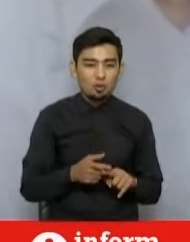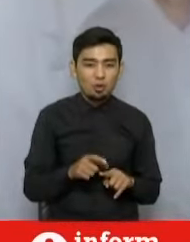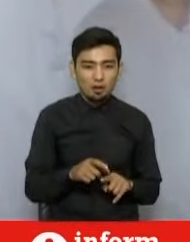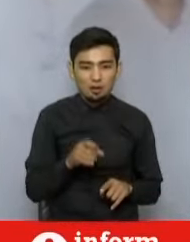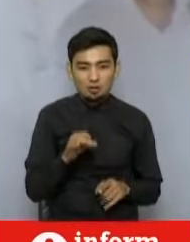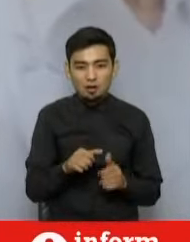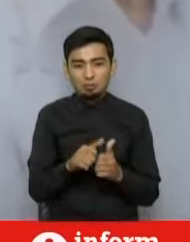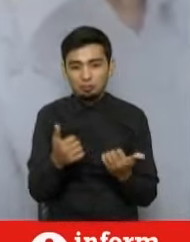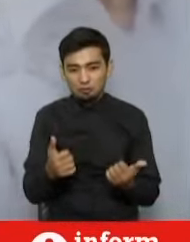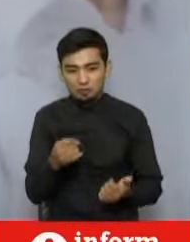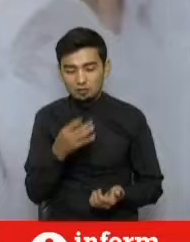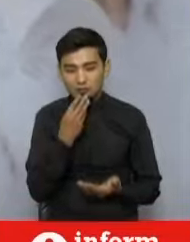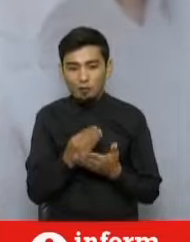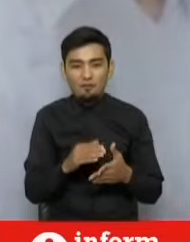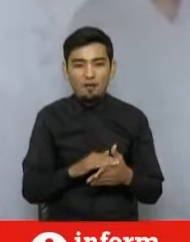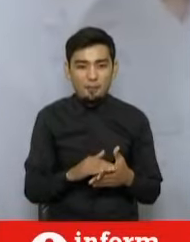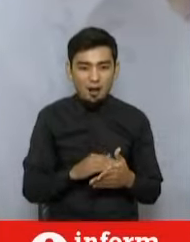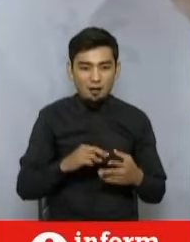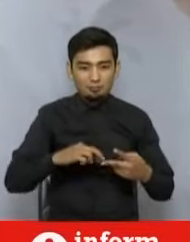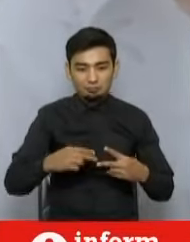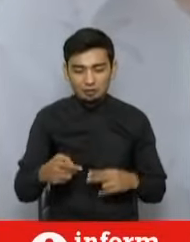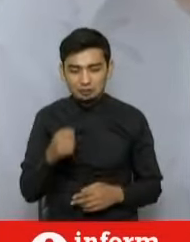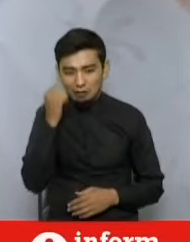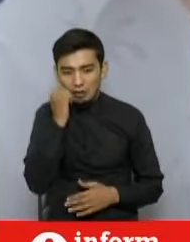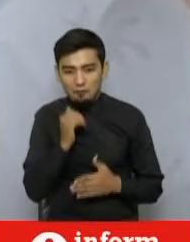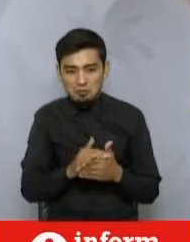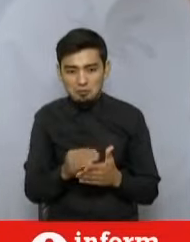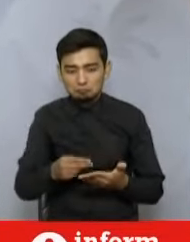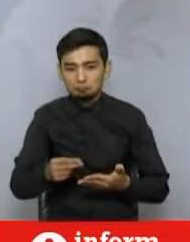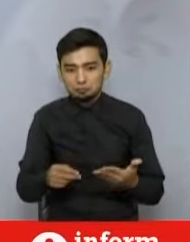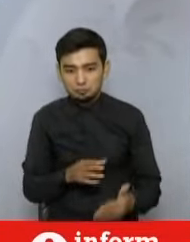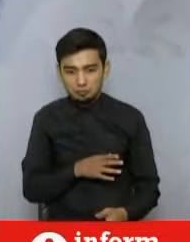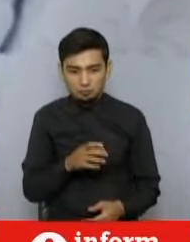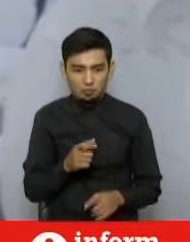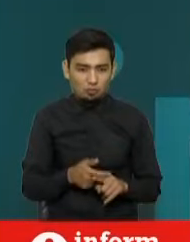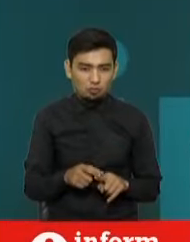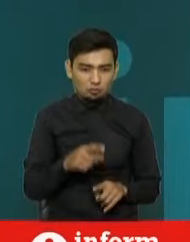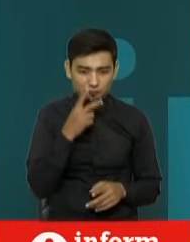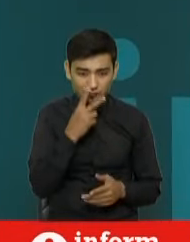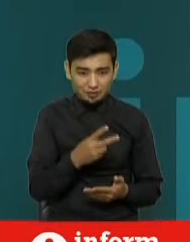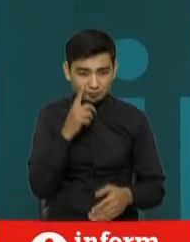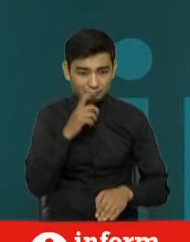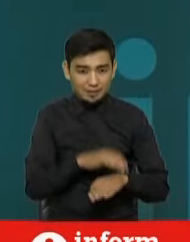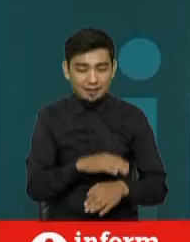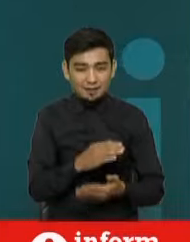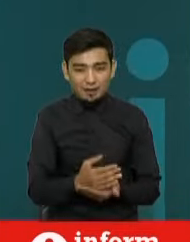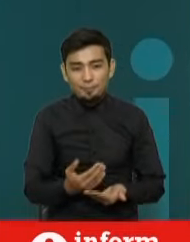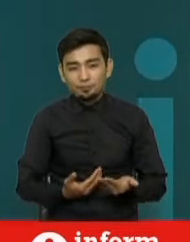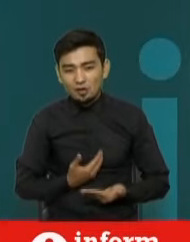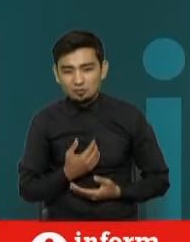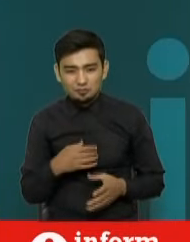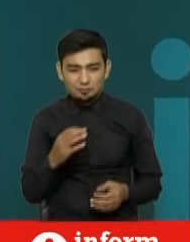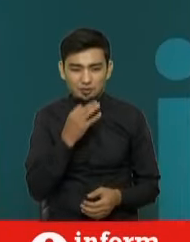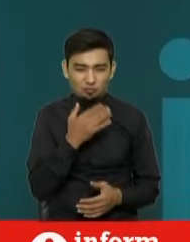после развода уже поменяла свою фамилию, они ее старой фамилией подписались. Ну, то есть вот такие моменты, которые очень очевидны. Недовольны жильцы и работы